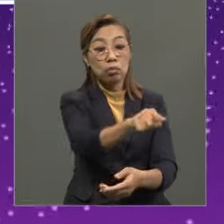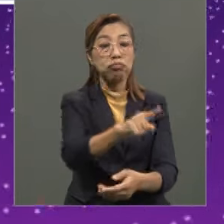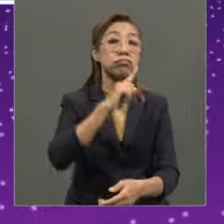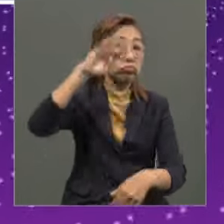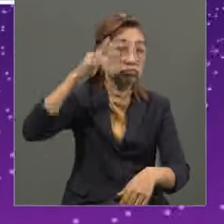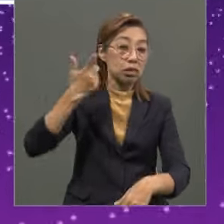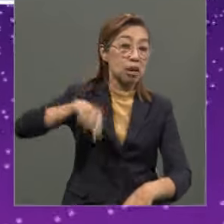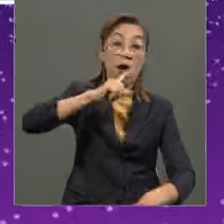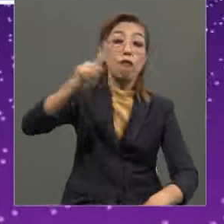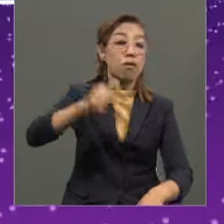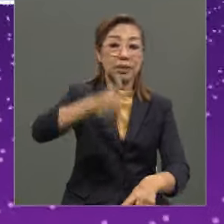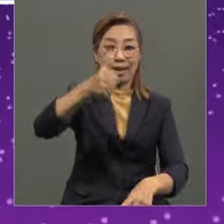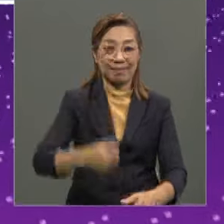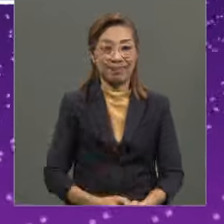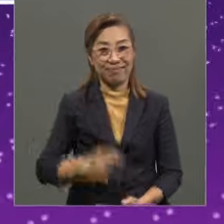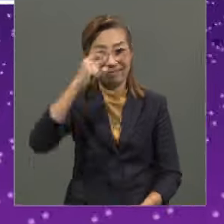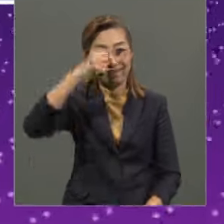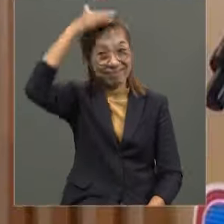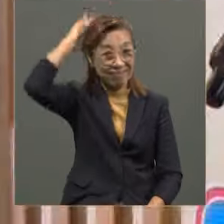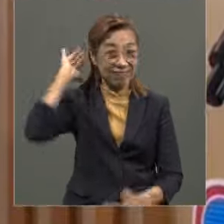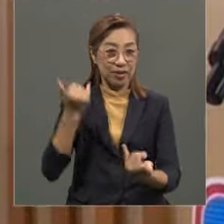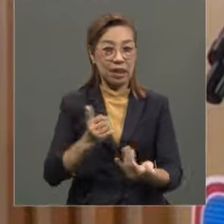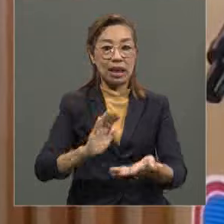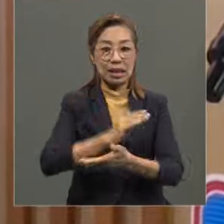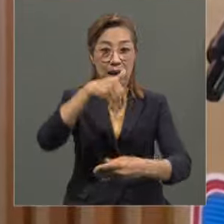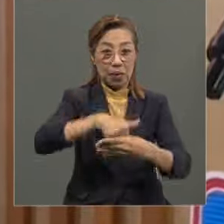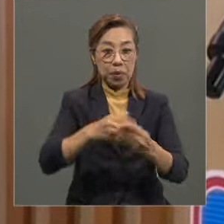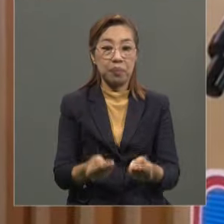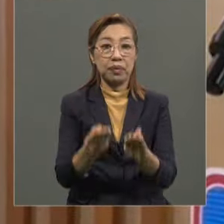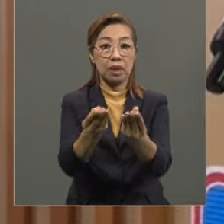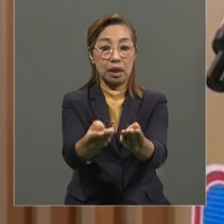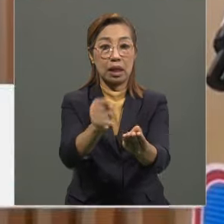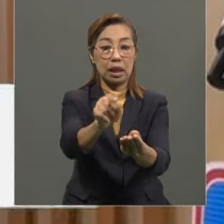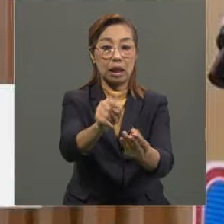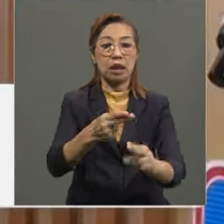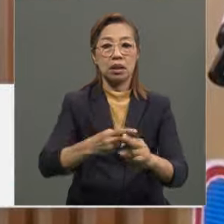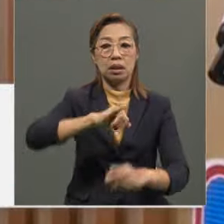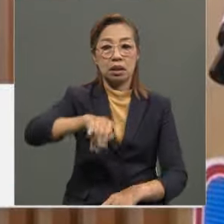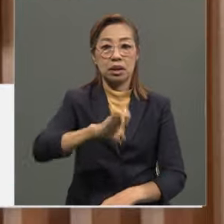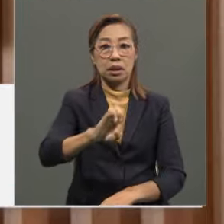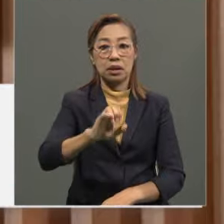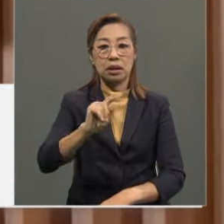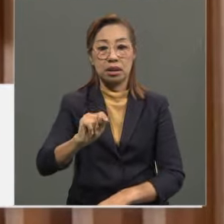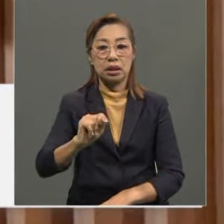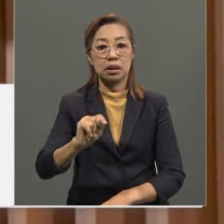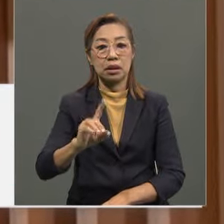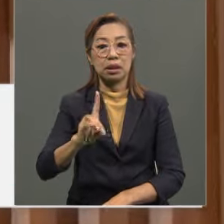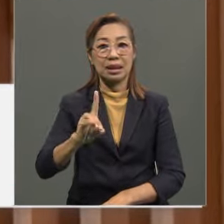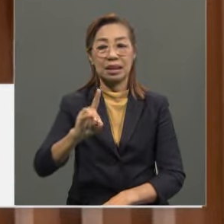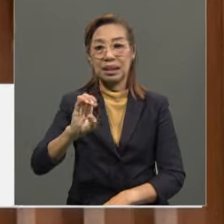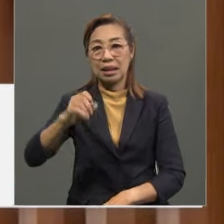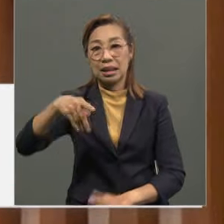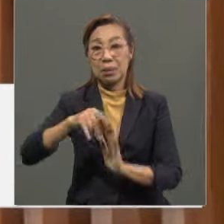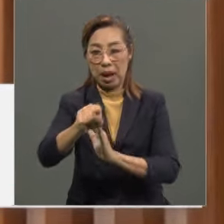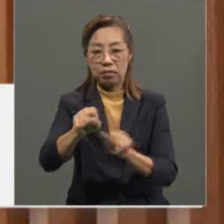เลยเรื่องนี้คุณอัจฉริยะก็เข้ายื่นเอกสารหลักฐานต่อนายจิตติพัฒน์บุญสมผู้อำนวยการกองคุ้มครองผู้บริโภ